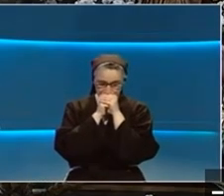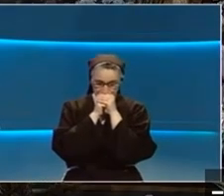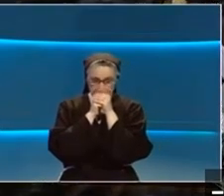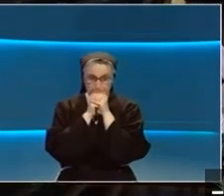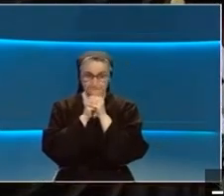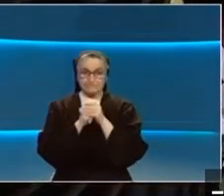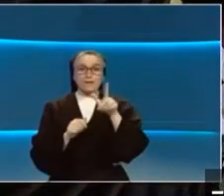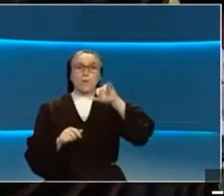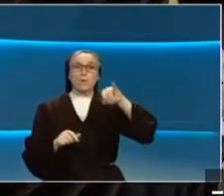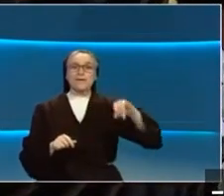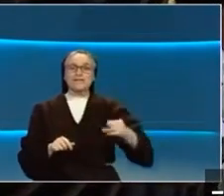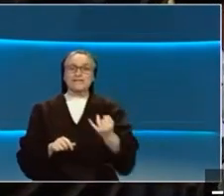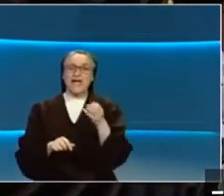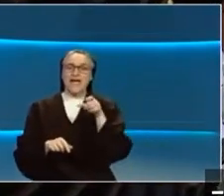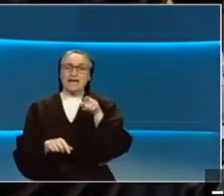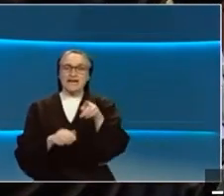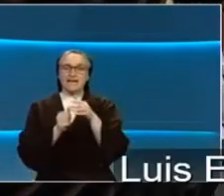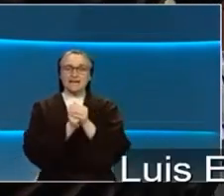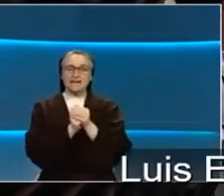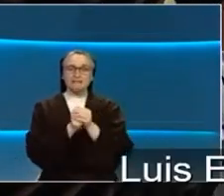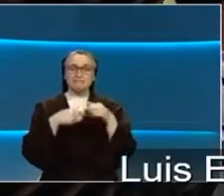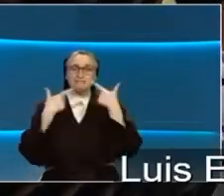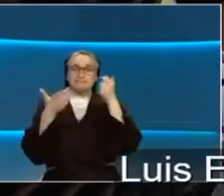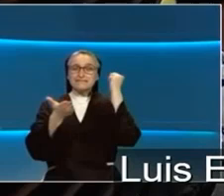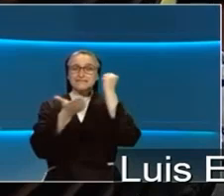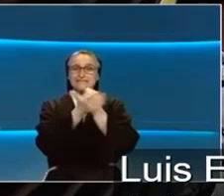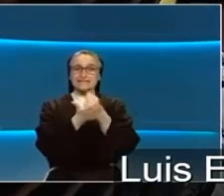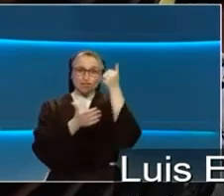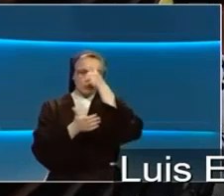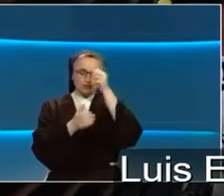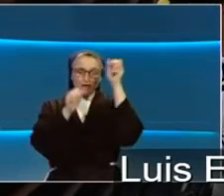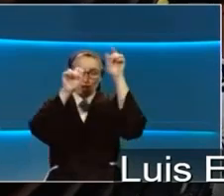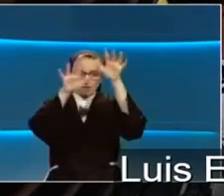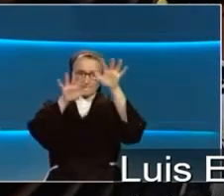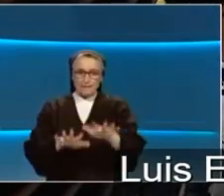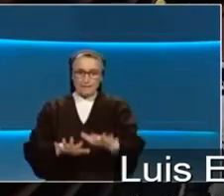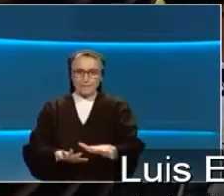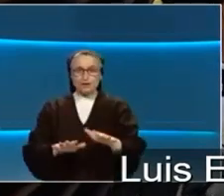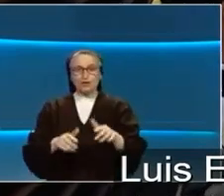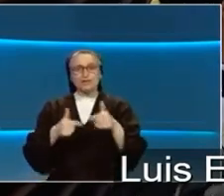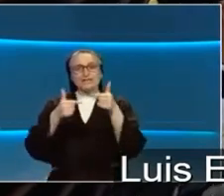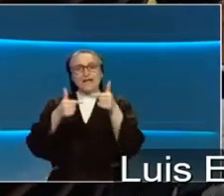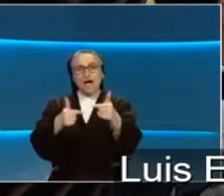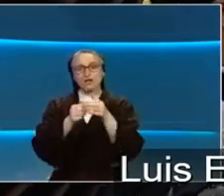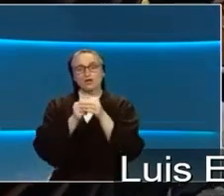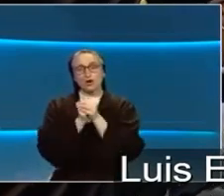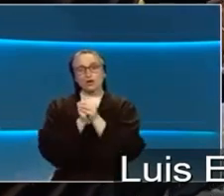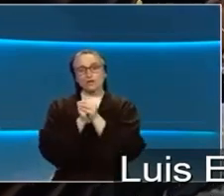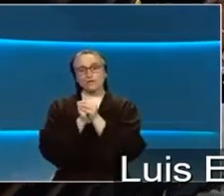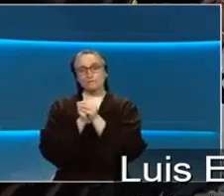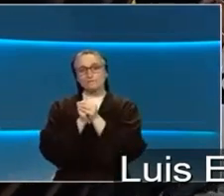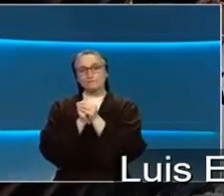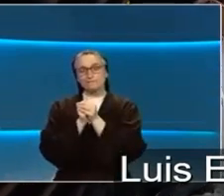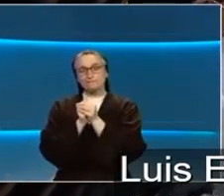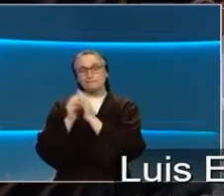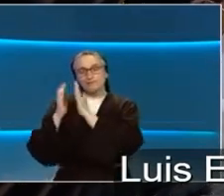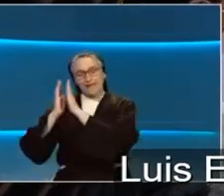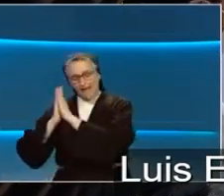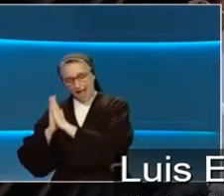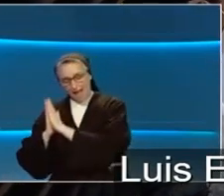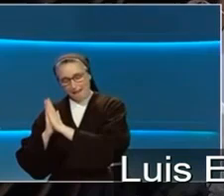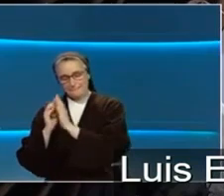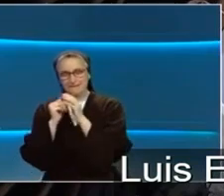Luis Enrique, ricevi il sigillo dello Spirito Santo che ti è dato in dono.